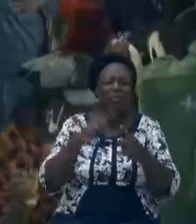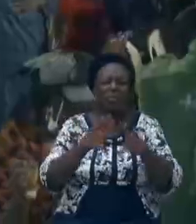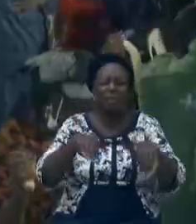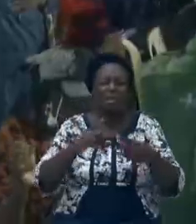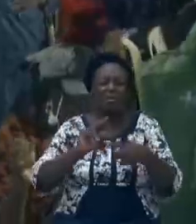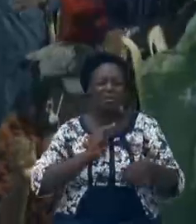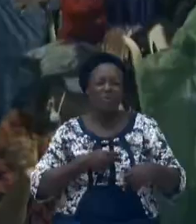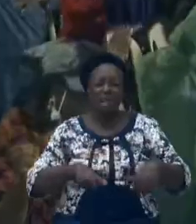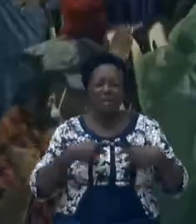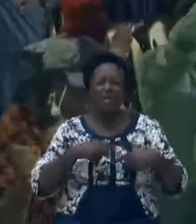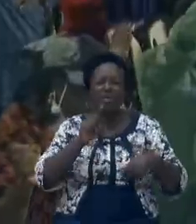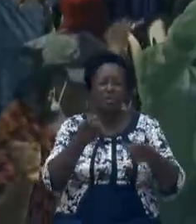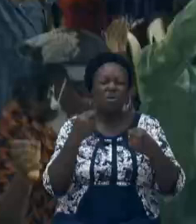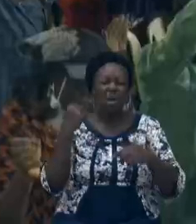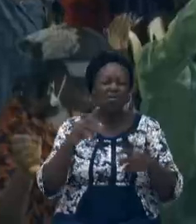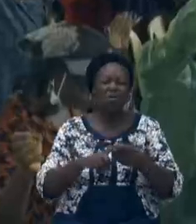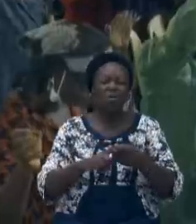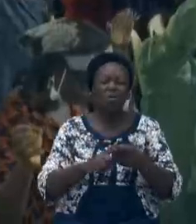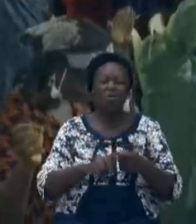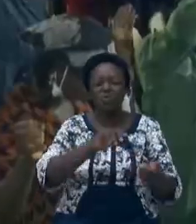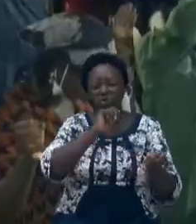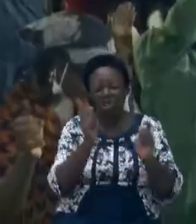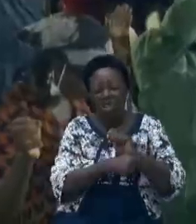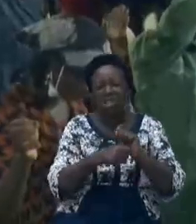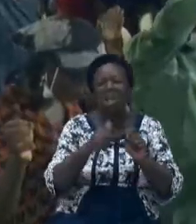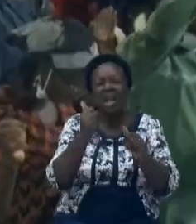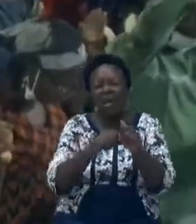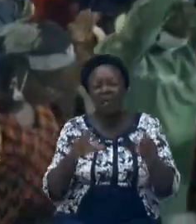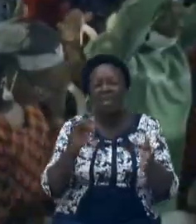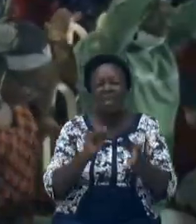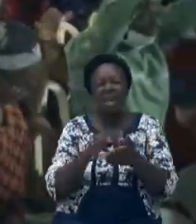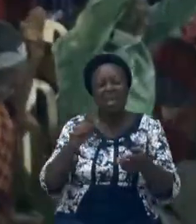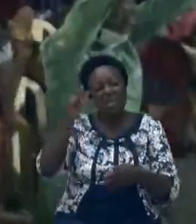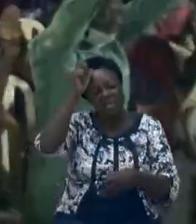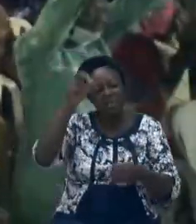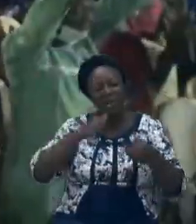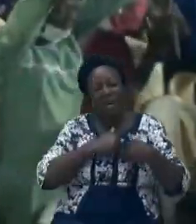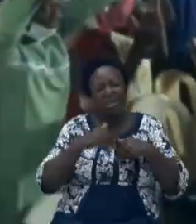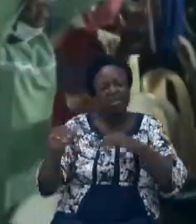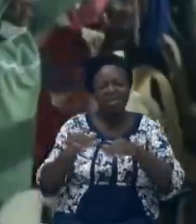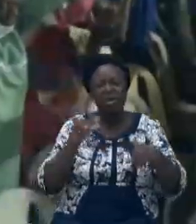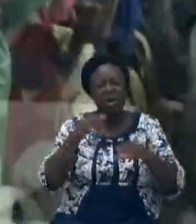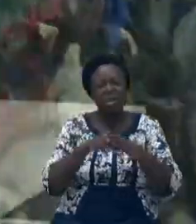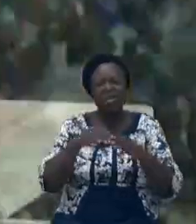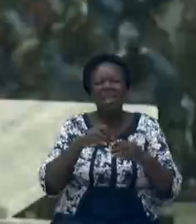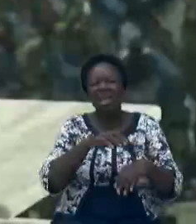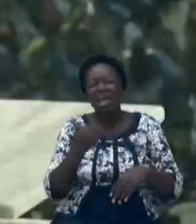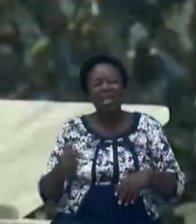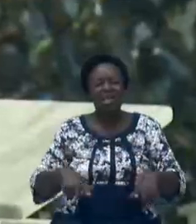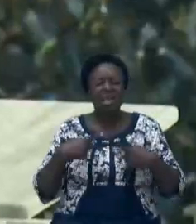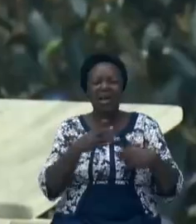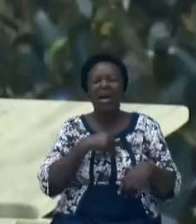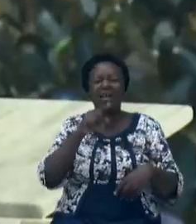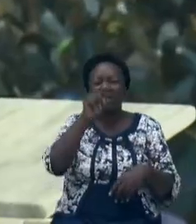jésus est venu pour nous donner la vie est devenue pour les versets révoqué